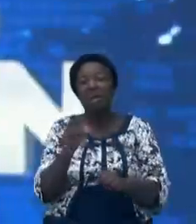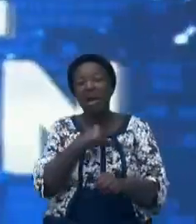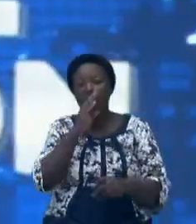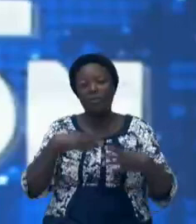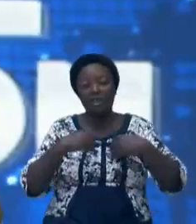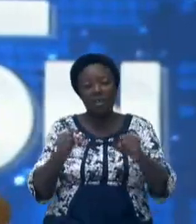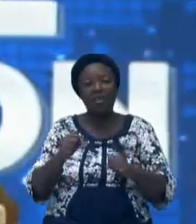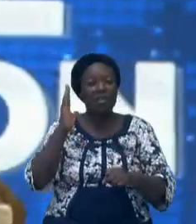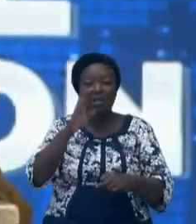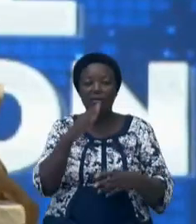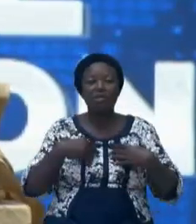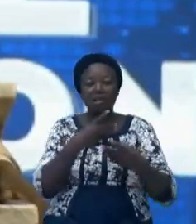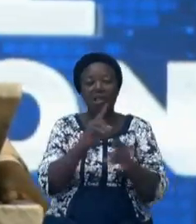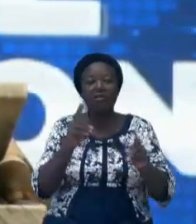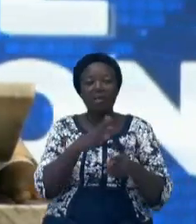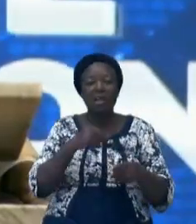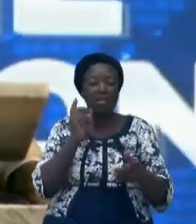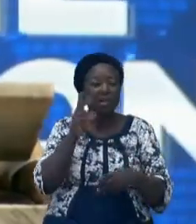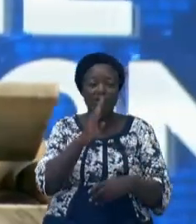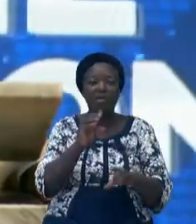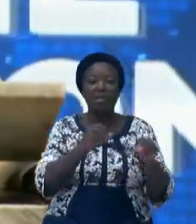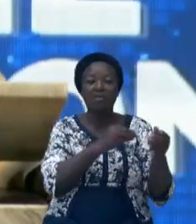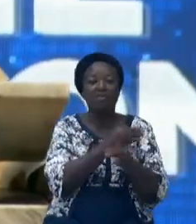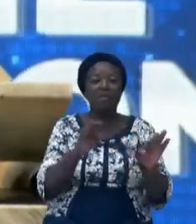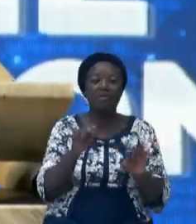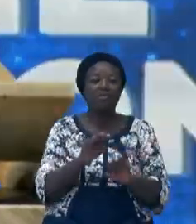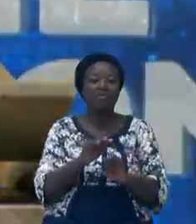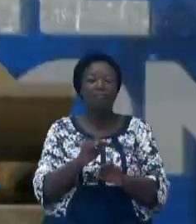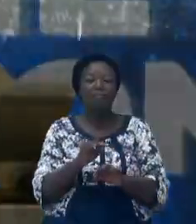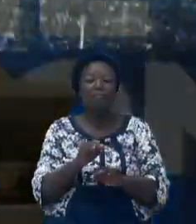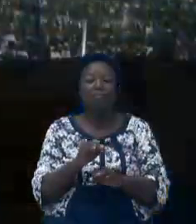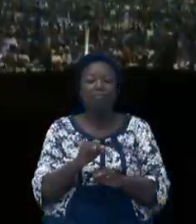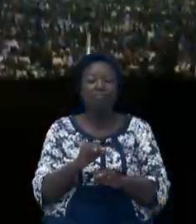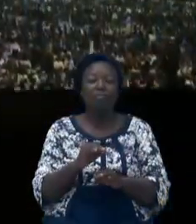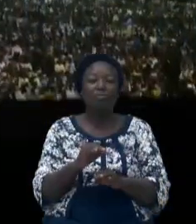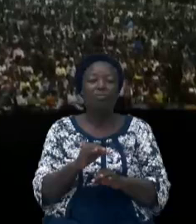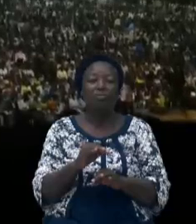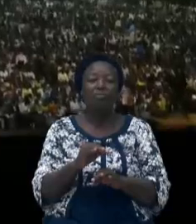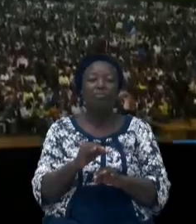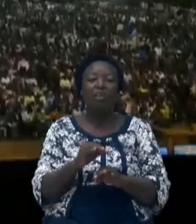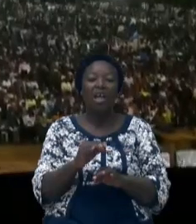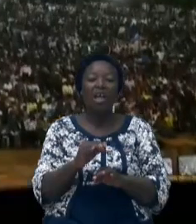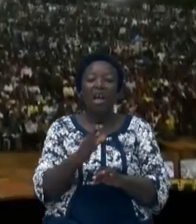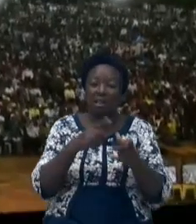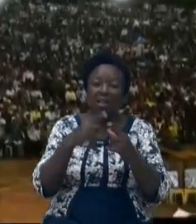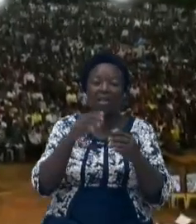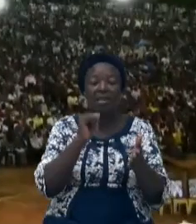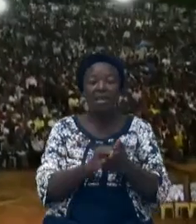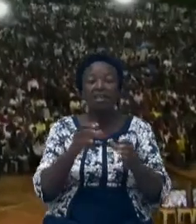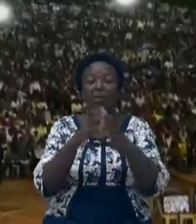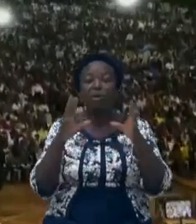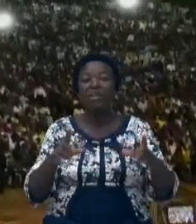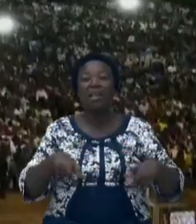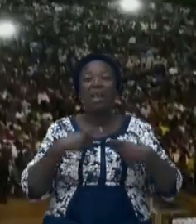sera sauvé sera guérie sera délivrée sera affranchie